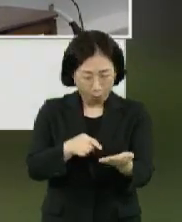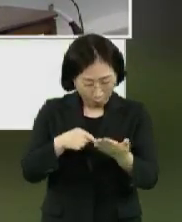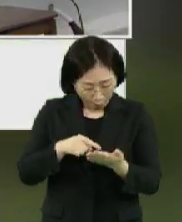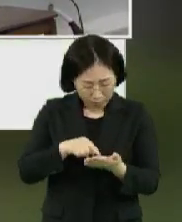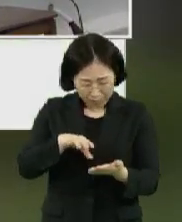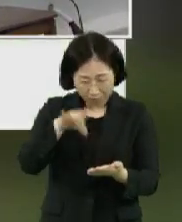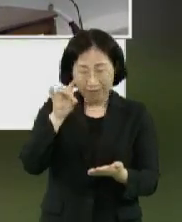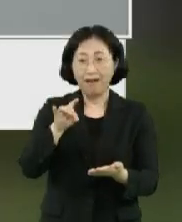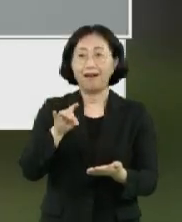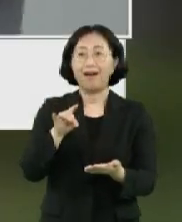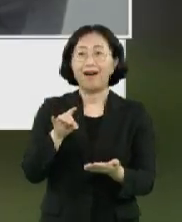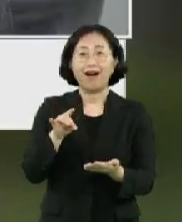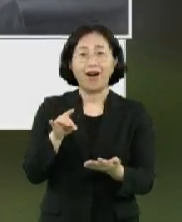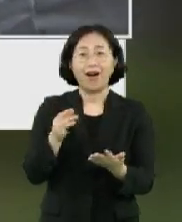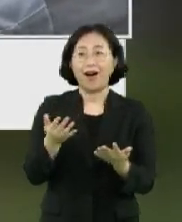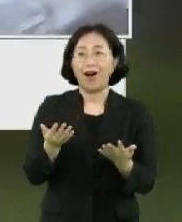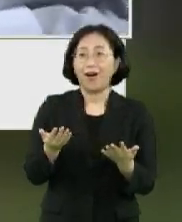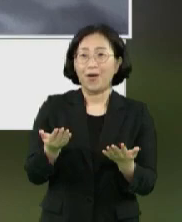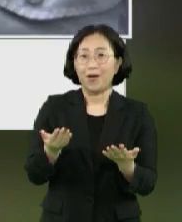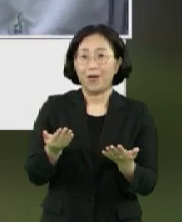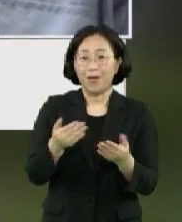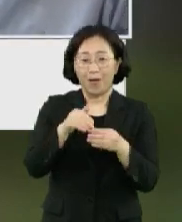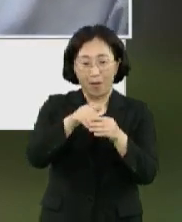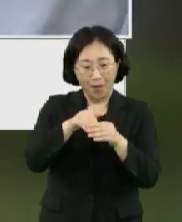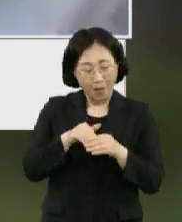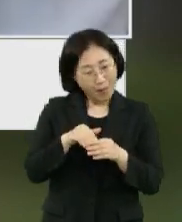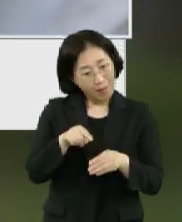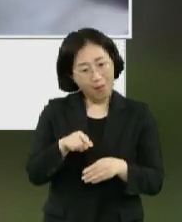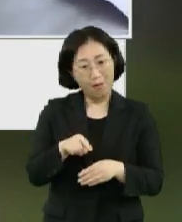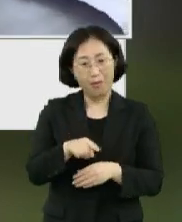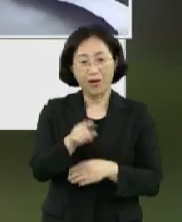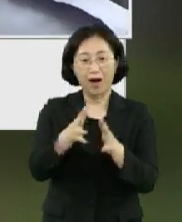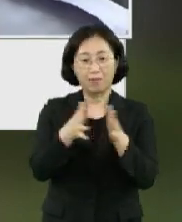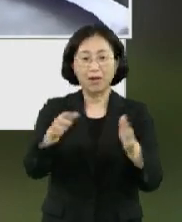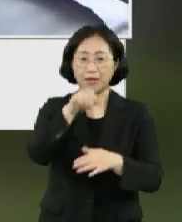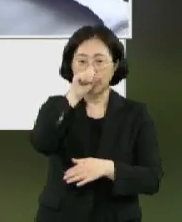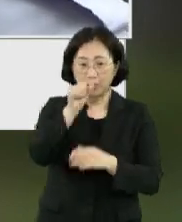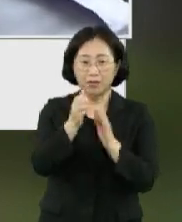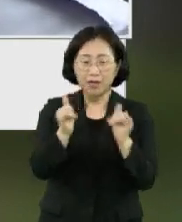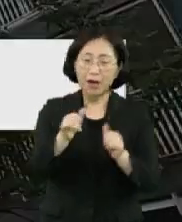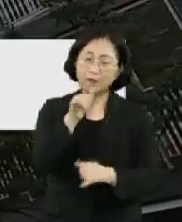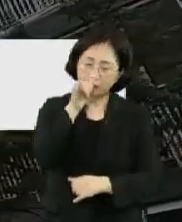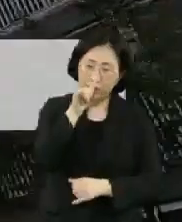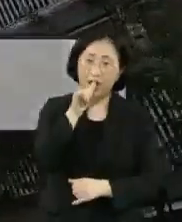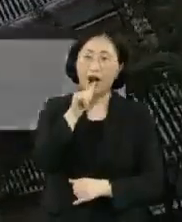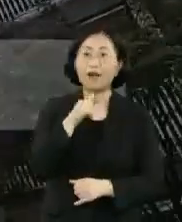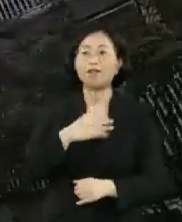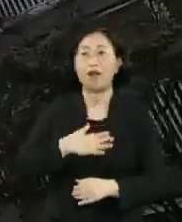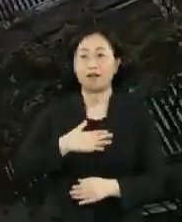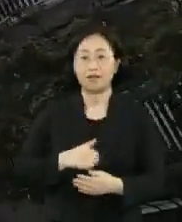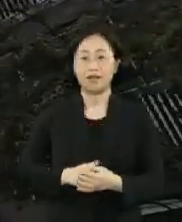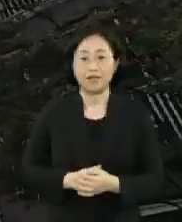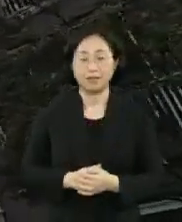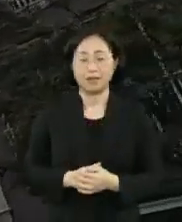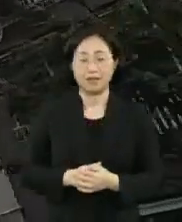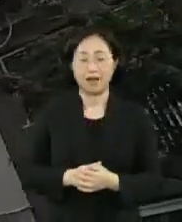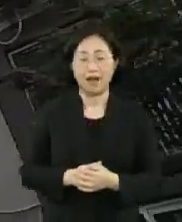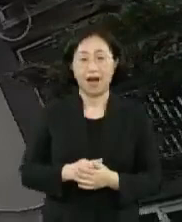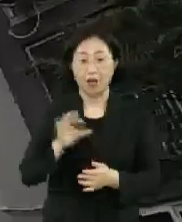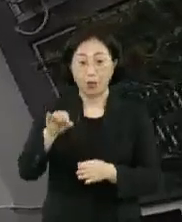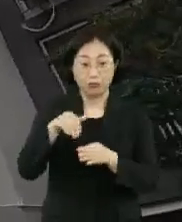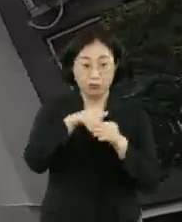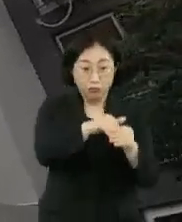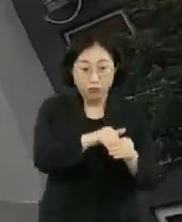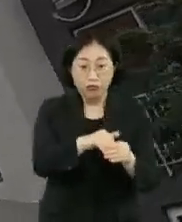받아보니까 벙벙하고 야 우리 아파트 이렇게 좋은 분이 있나 하는 그런 생각이 들었어요. 깜짝 보너스를 전달한